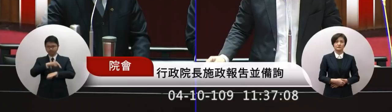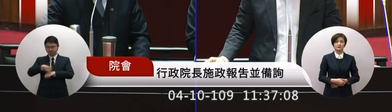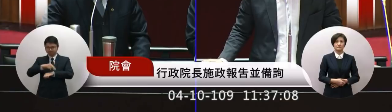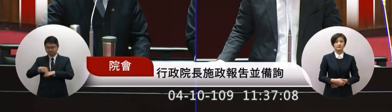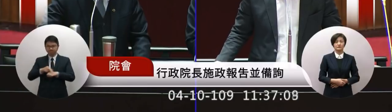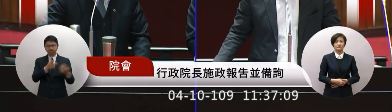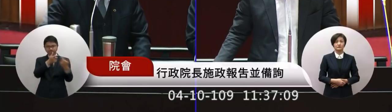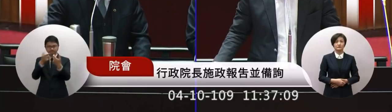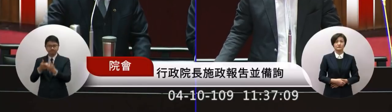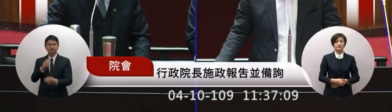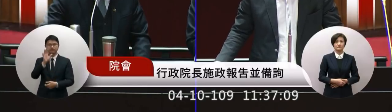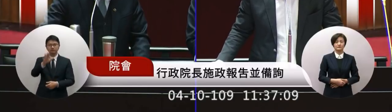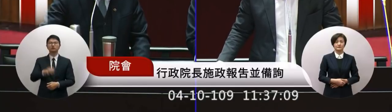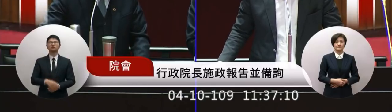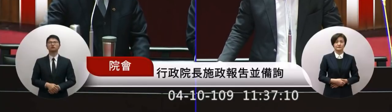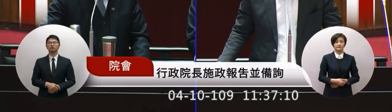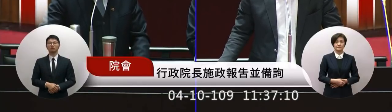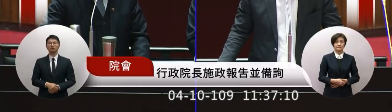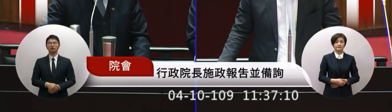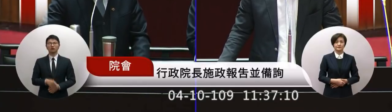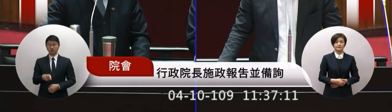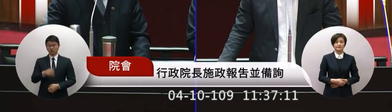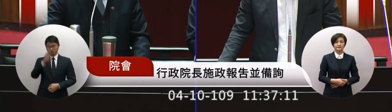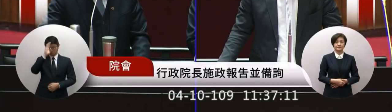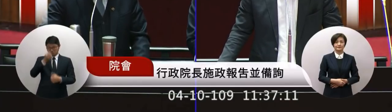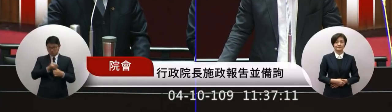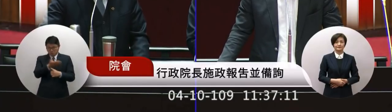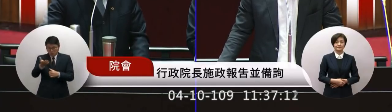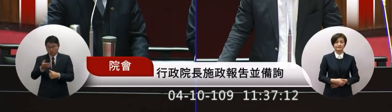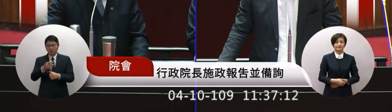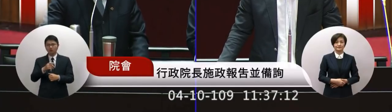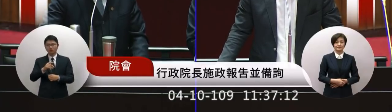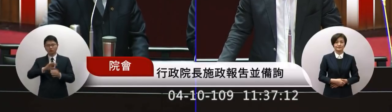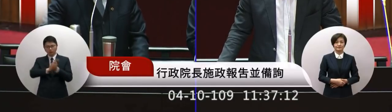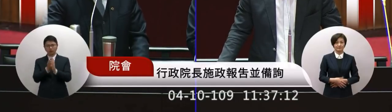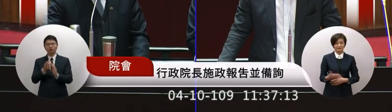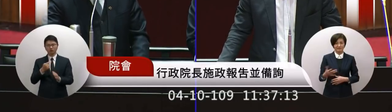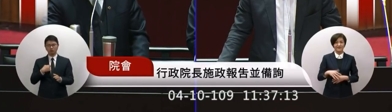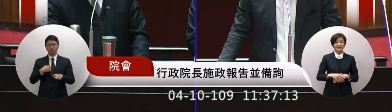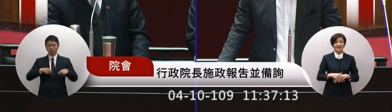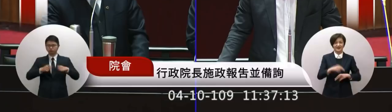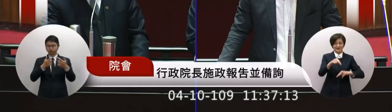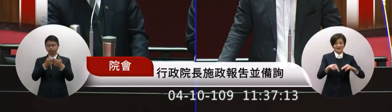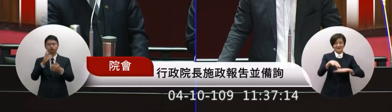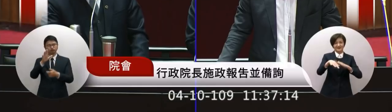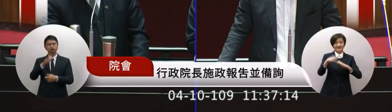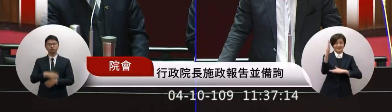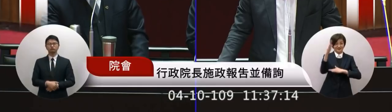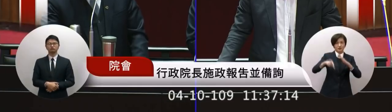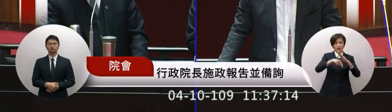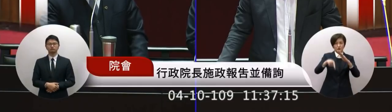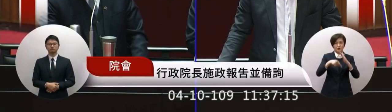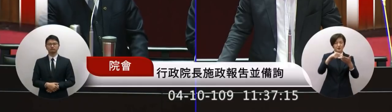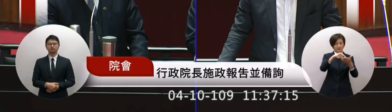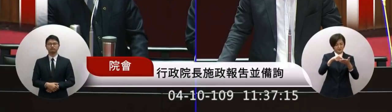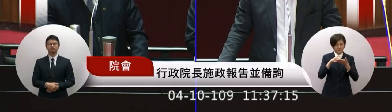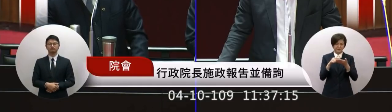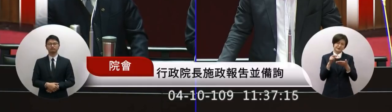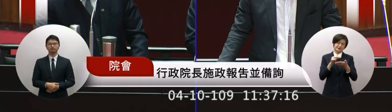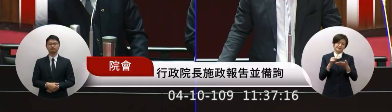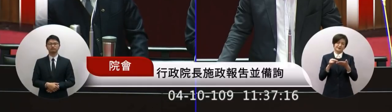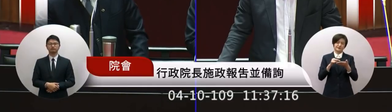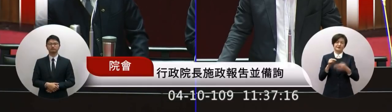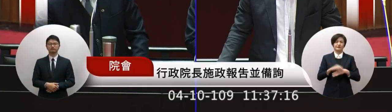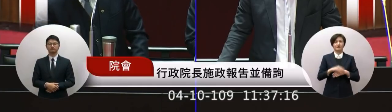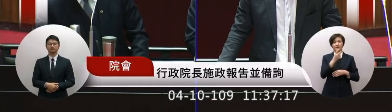随着疫情发展无同款，会做无同款的应对。 我有向行政院来调资料啦，啊，那包括讲吼，伊